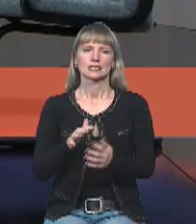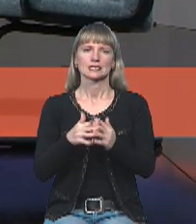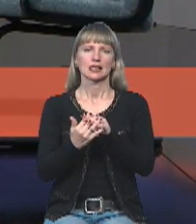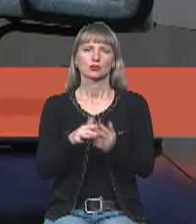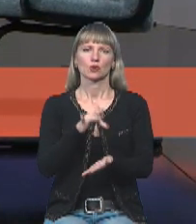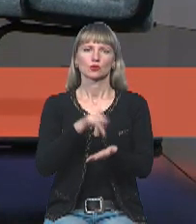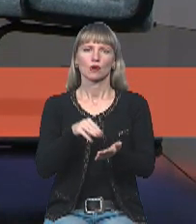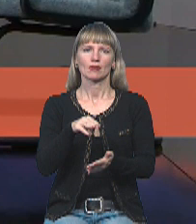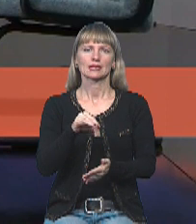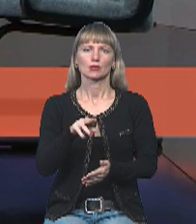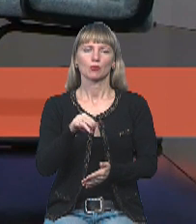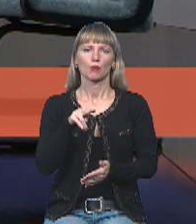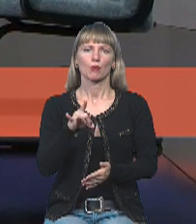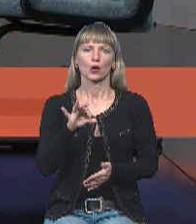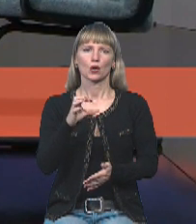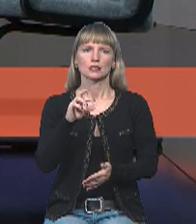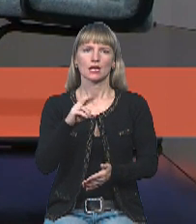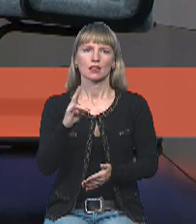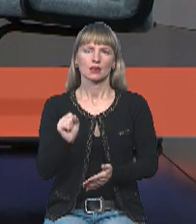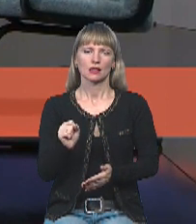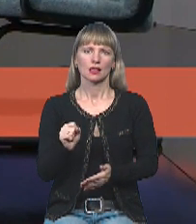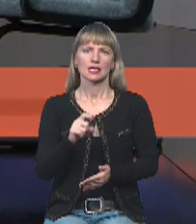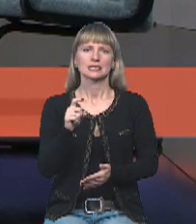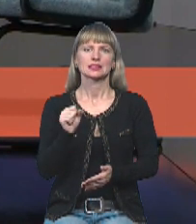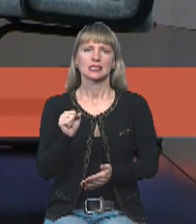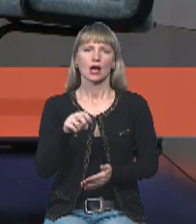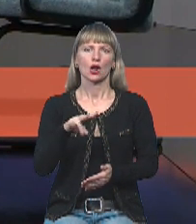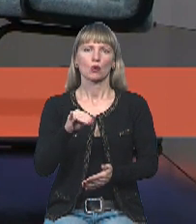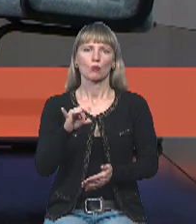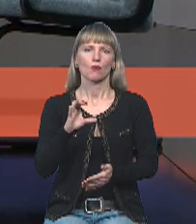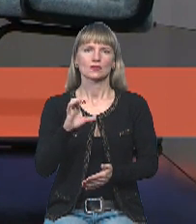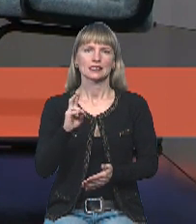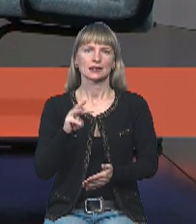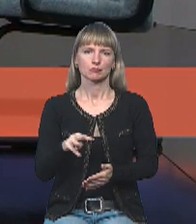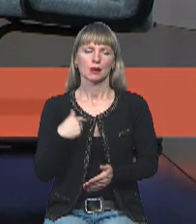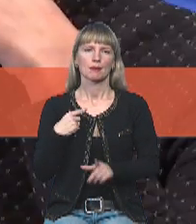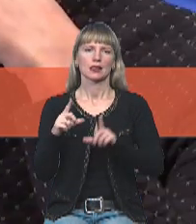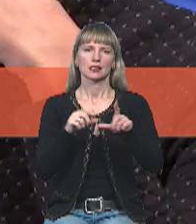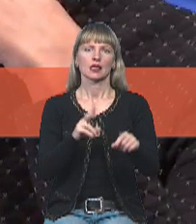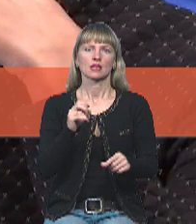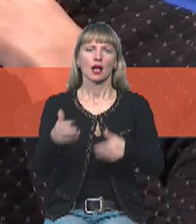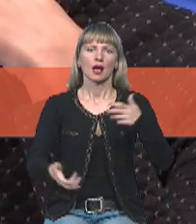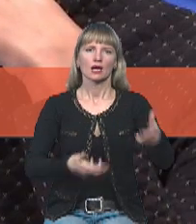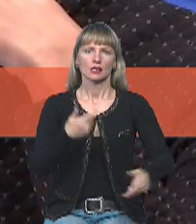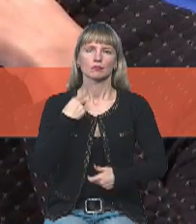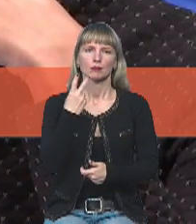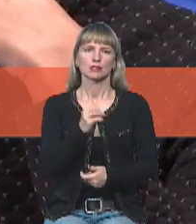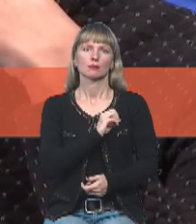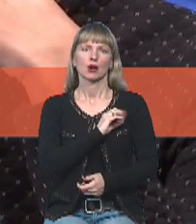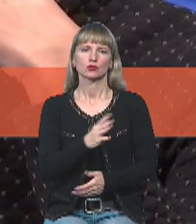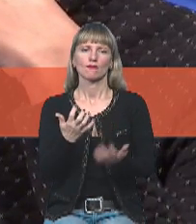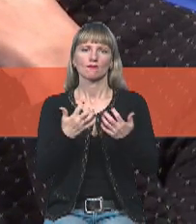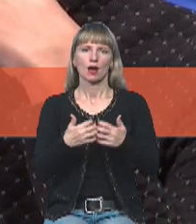селища міського типу Просяна Залюбовським. Ми їздили на кар'єр, ми бачили